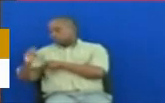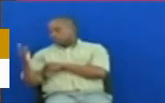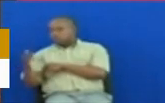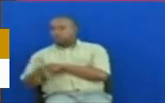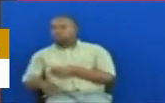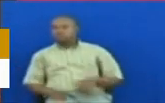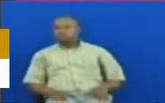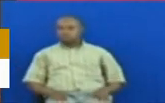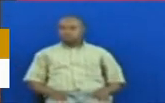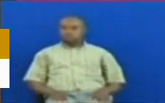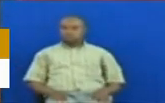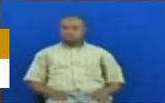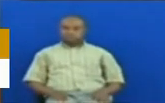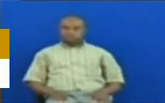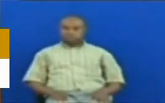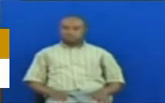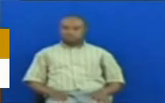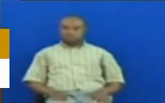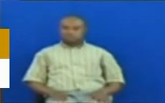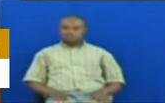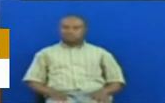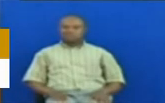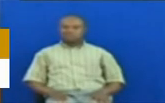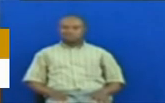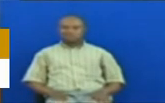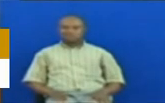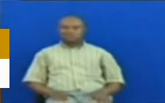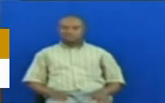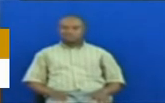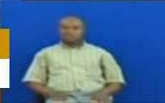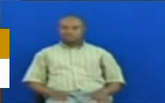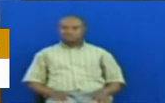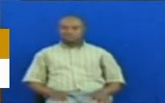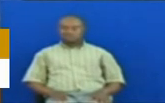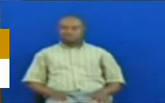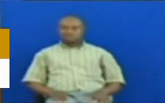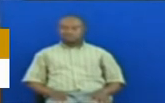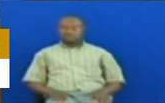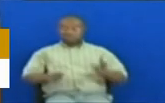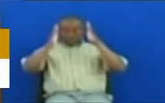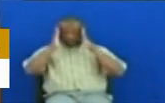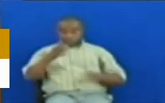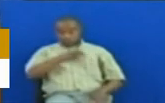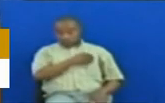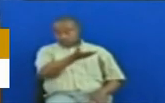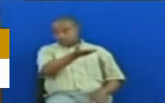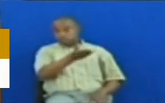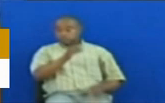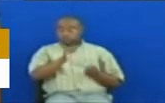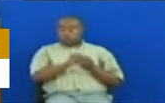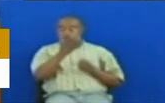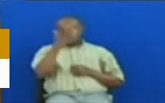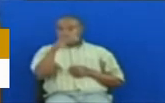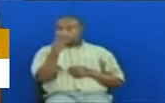Yes. Mheshimiwa Waziri alishasimama jamani. Mheshimiwa Mwenyekiti, kwanza ile 15-4